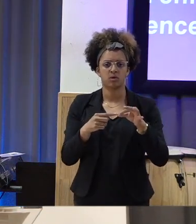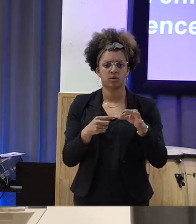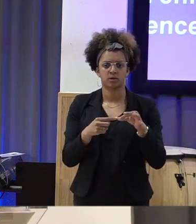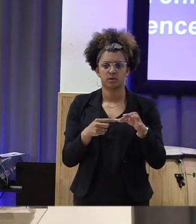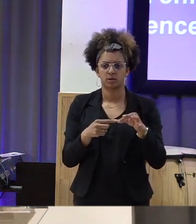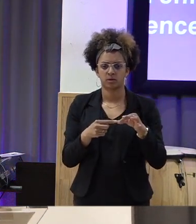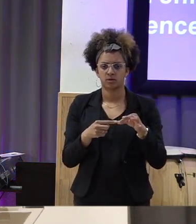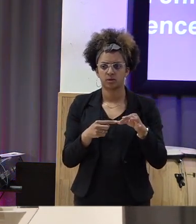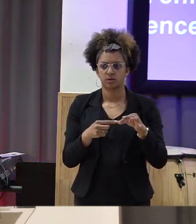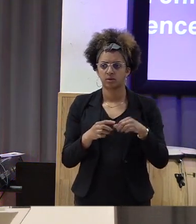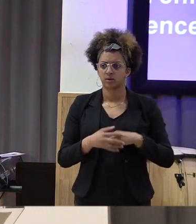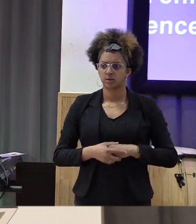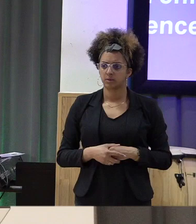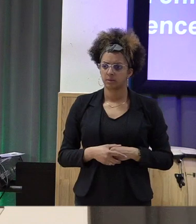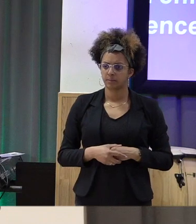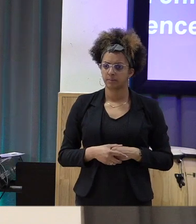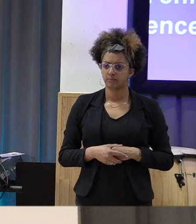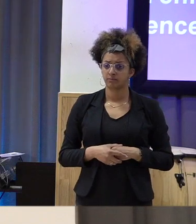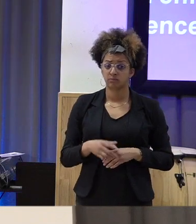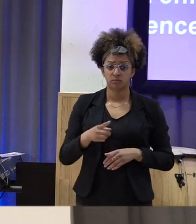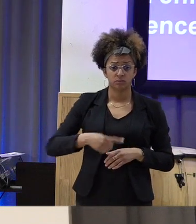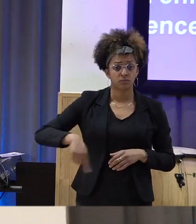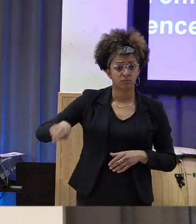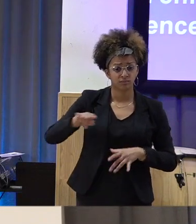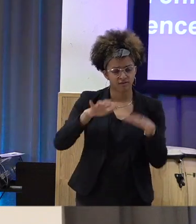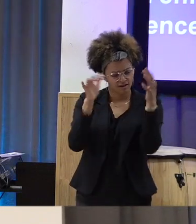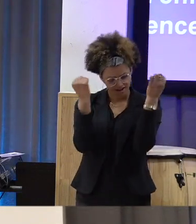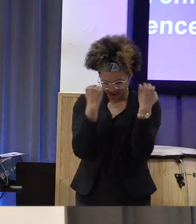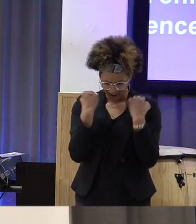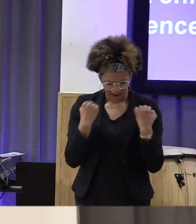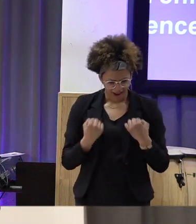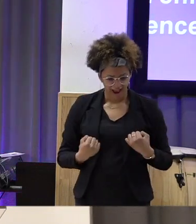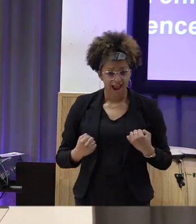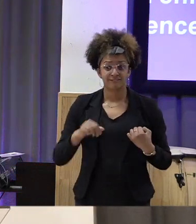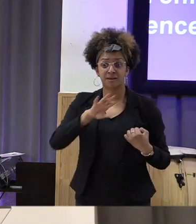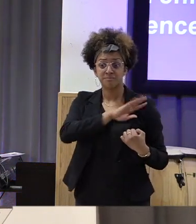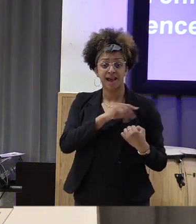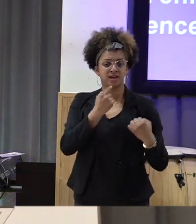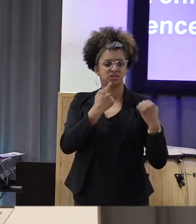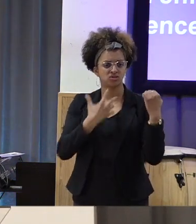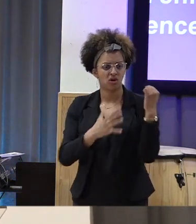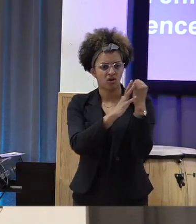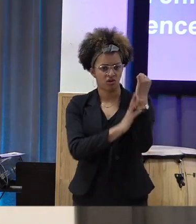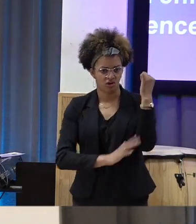aucun de ceux qui sont lavés dans le sang de Christ.